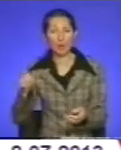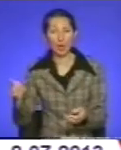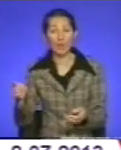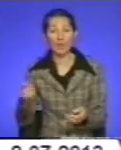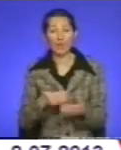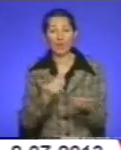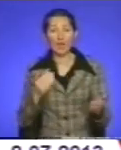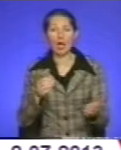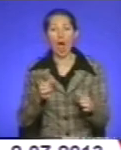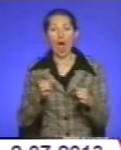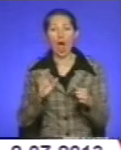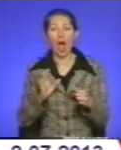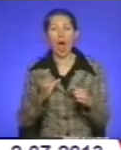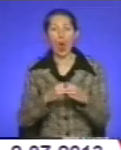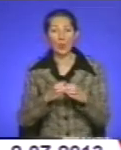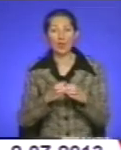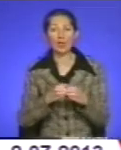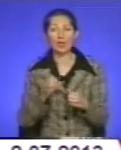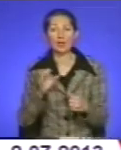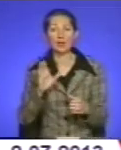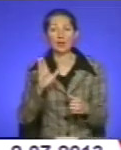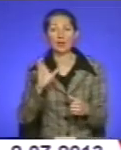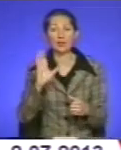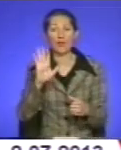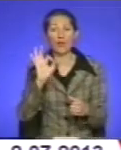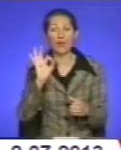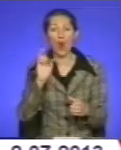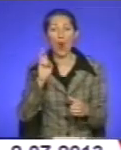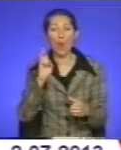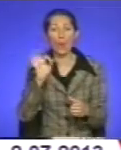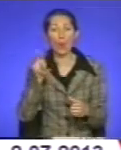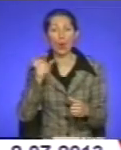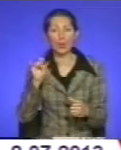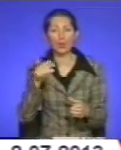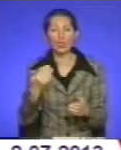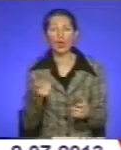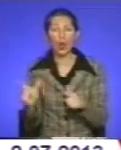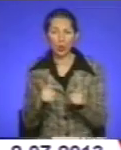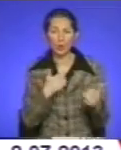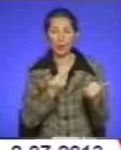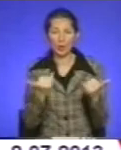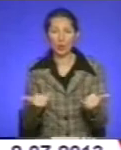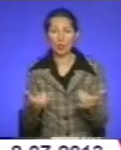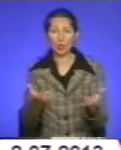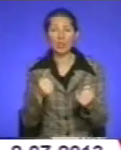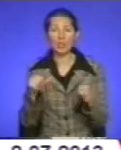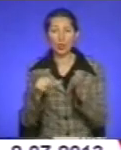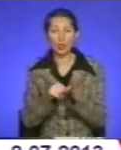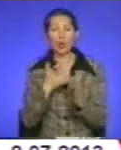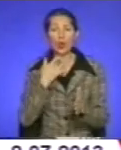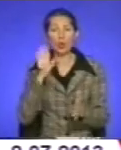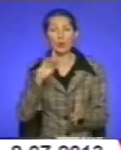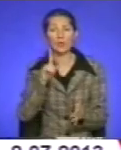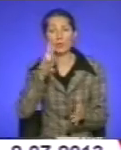об'єднання «Свобода», яких сьогодні немає в залі, вони готові сьогодні прийняти участь, голосувати за